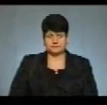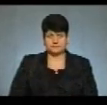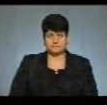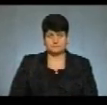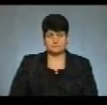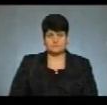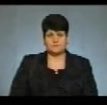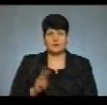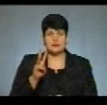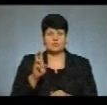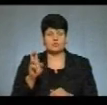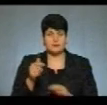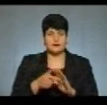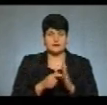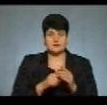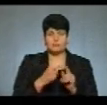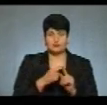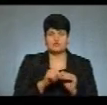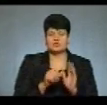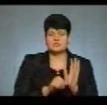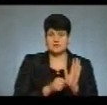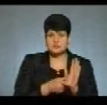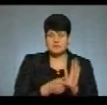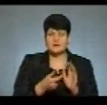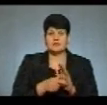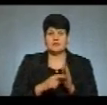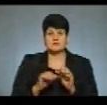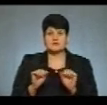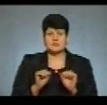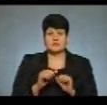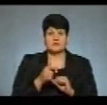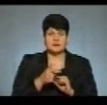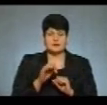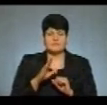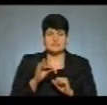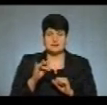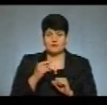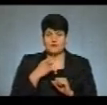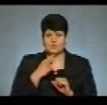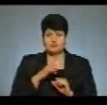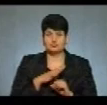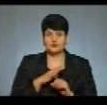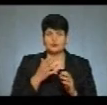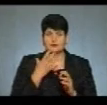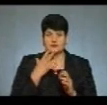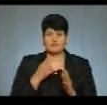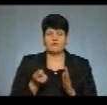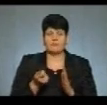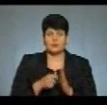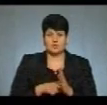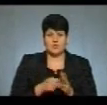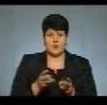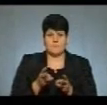У 3-му Б-класі плюс 16. Класний керівник Галина Василько каже, що Щоб було тепліше, увімкнули